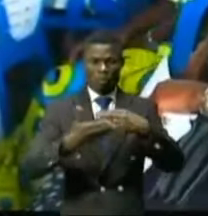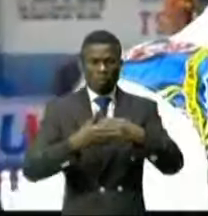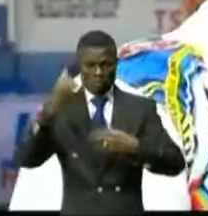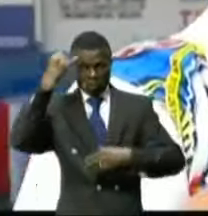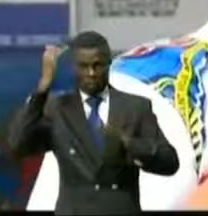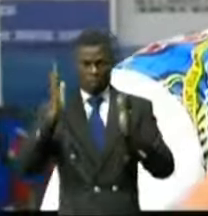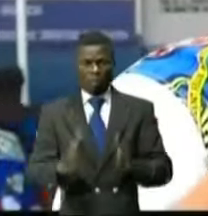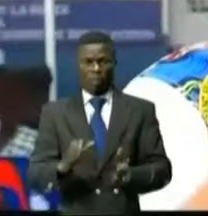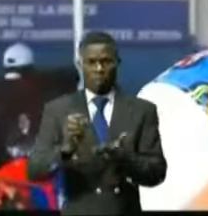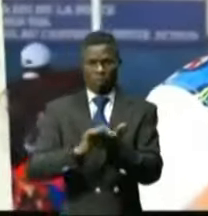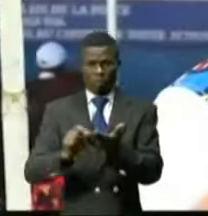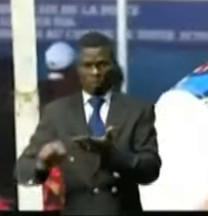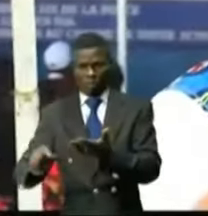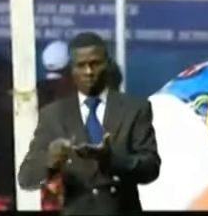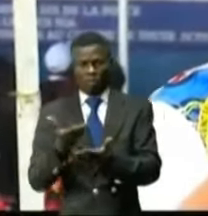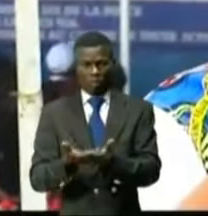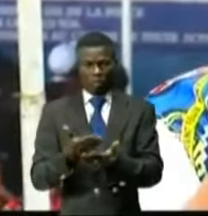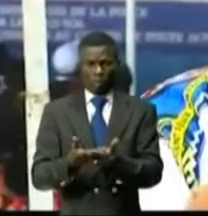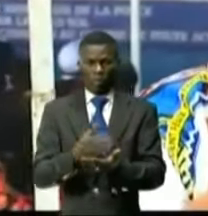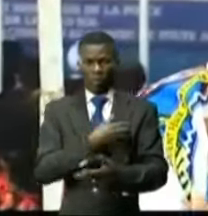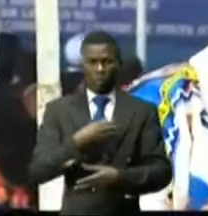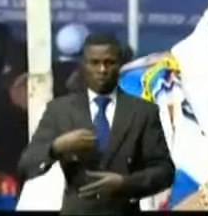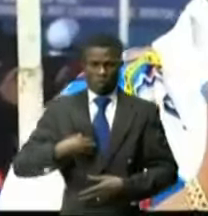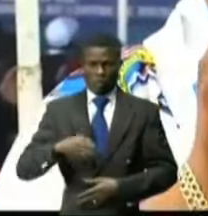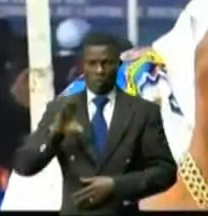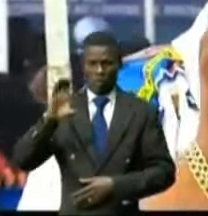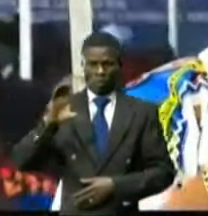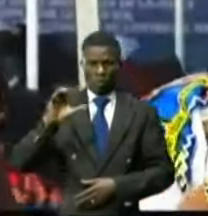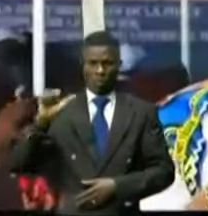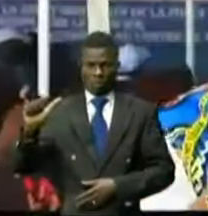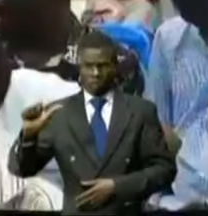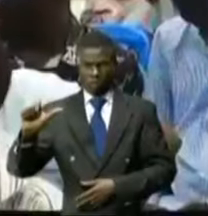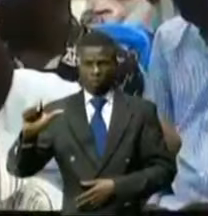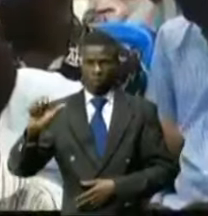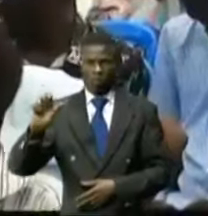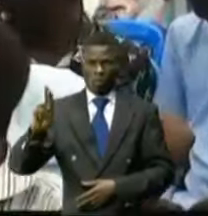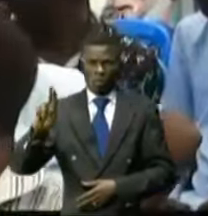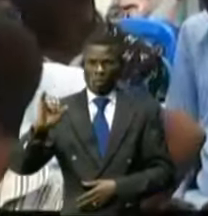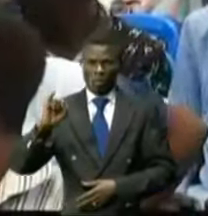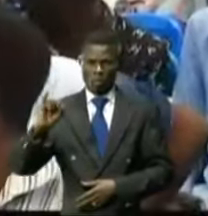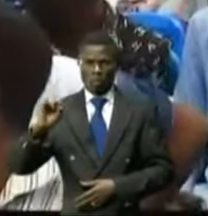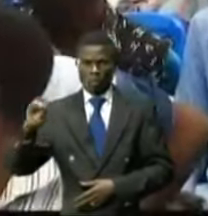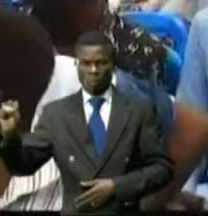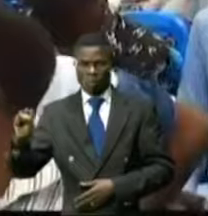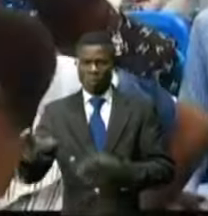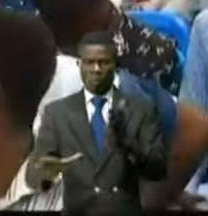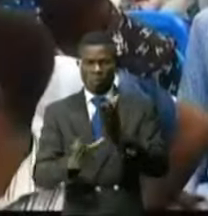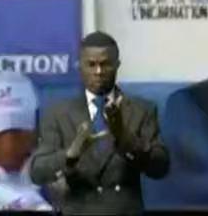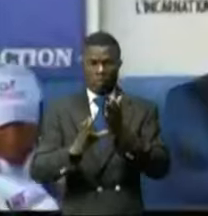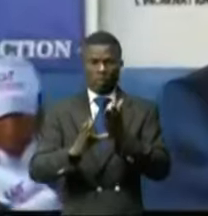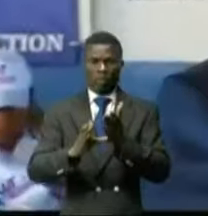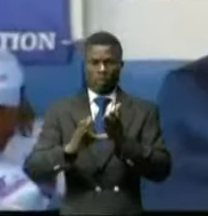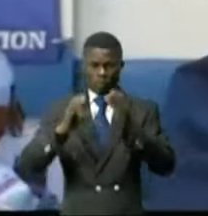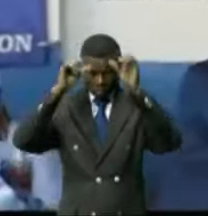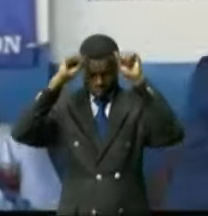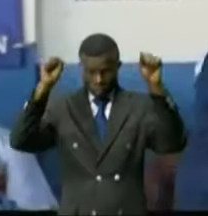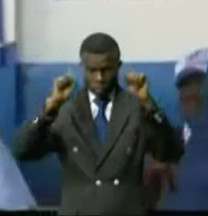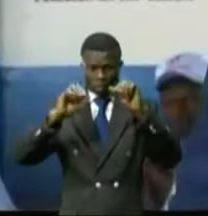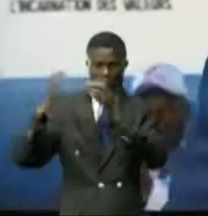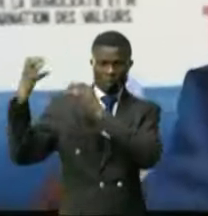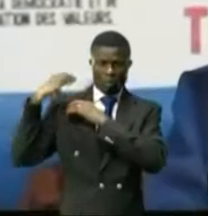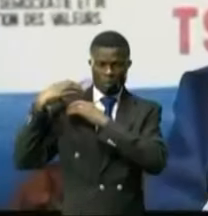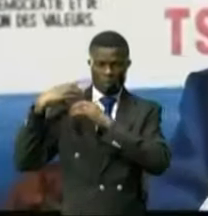idéologie et recrutement, Clarisse Bedimouika, la structure organique avec le vice-président national en charge de